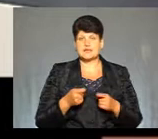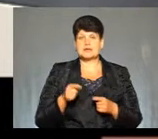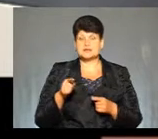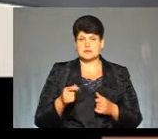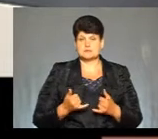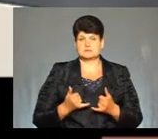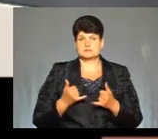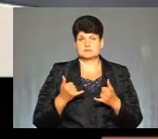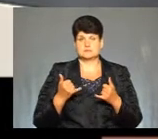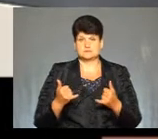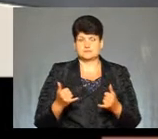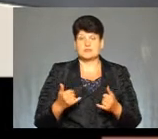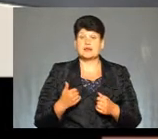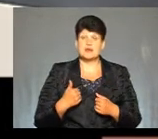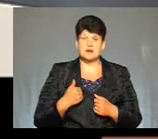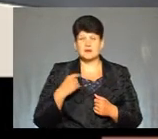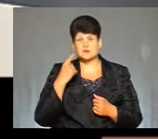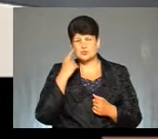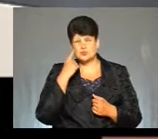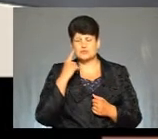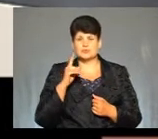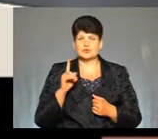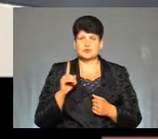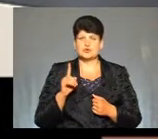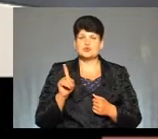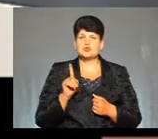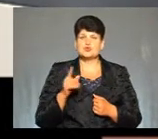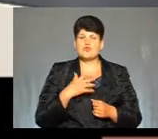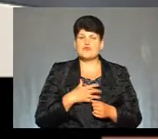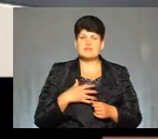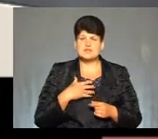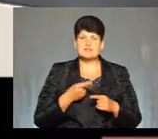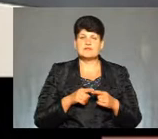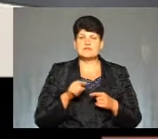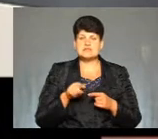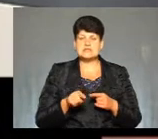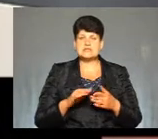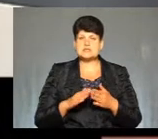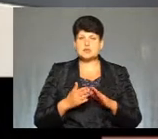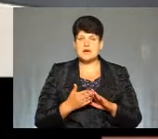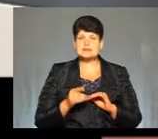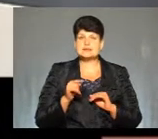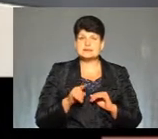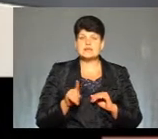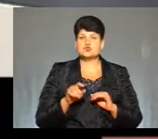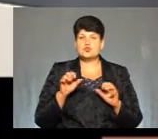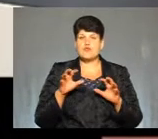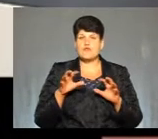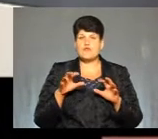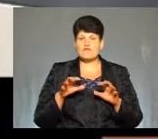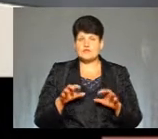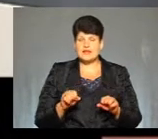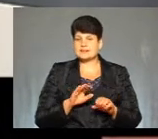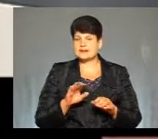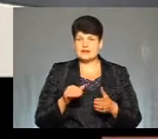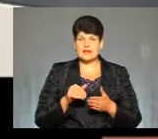шану. Я думаю, що важливий в цій ситуації те, що влада взагалі не відмовилася